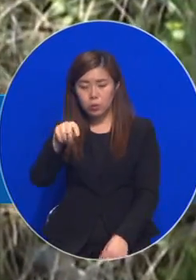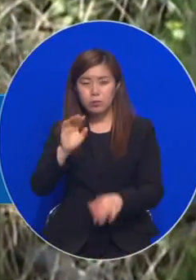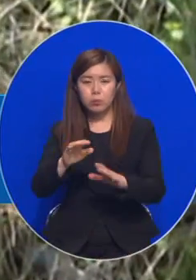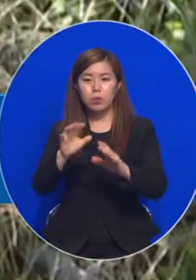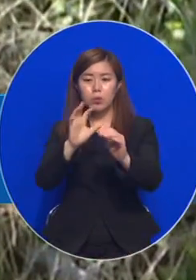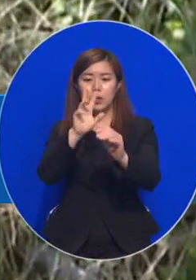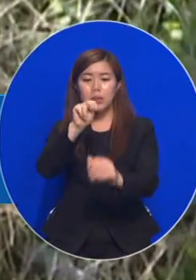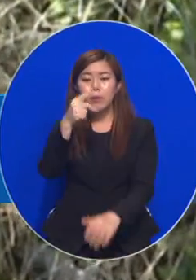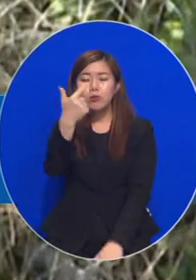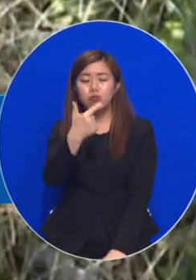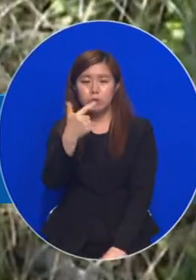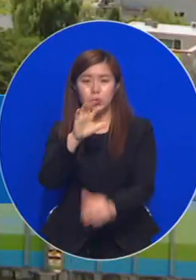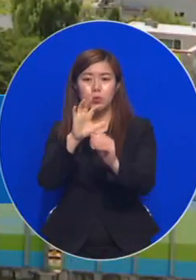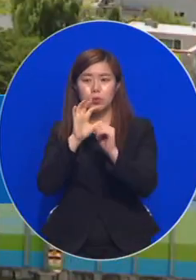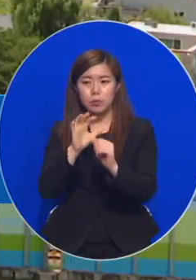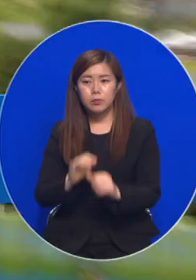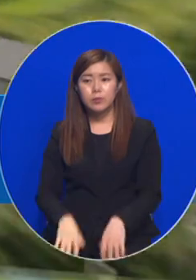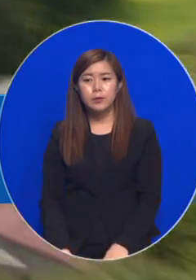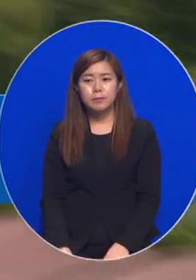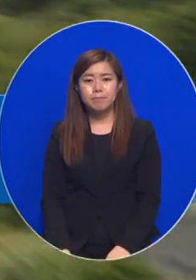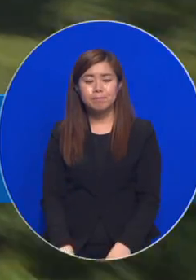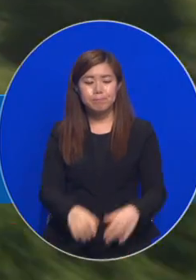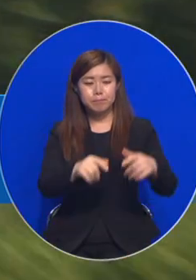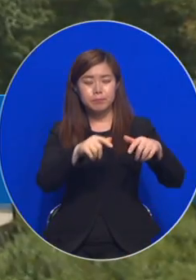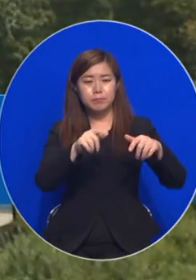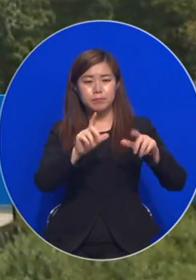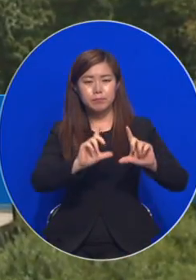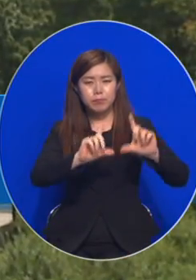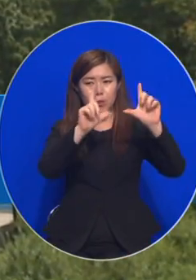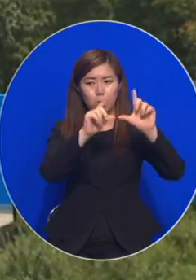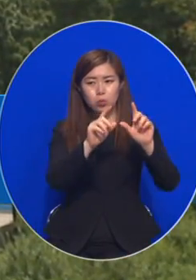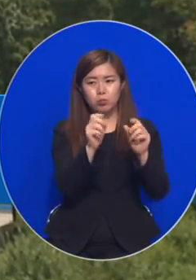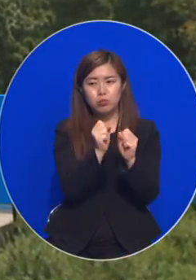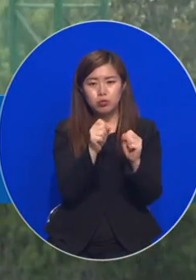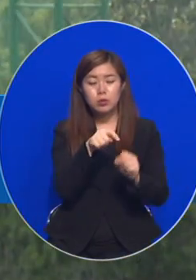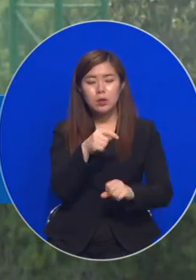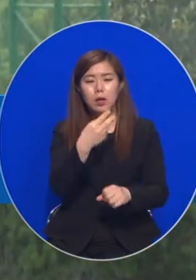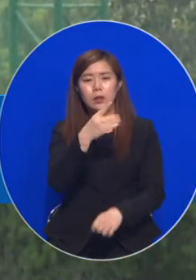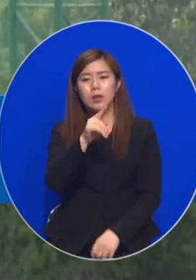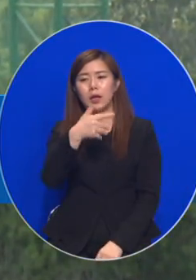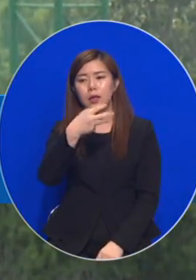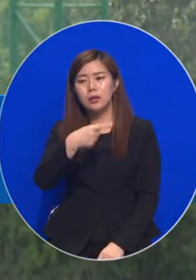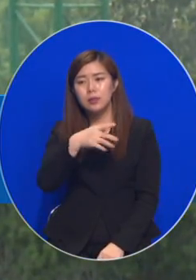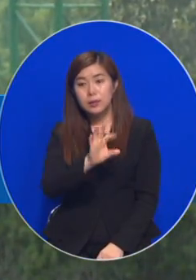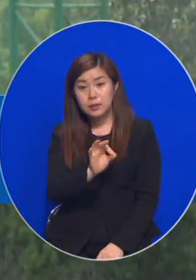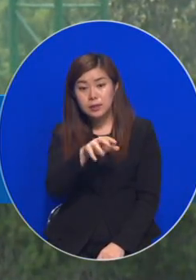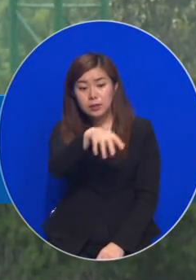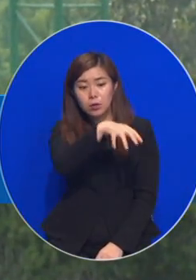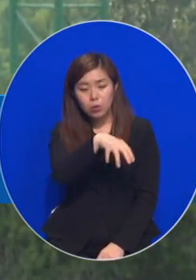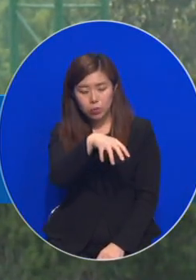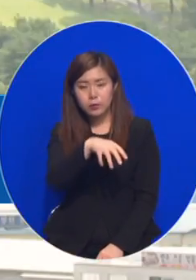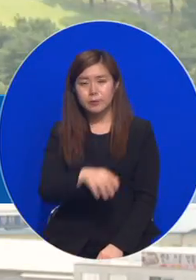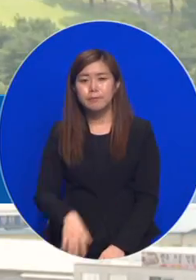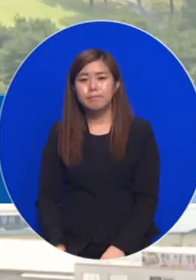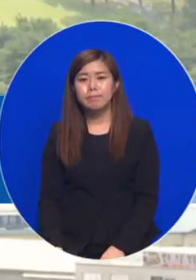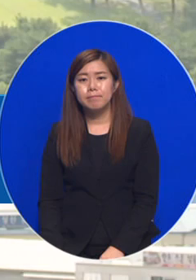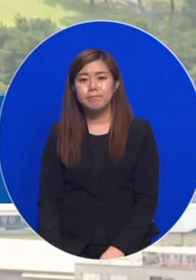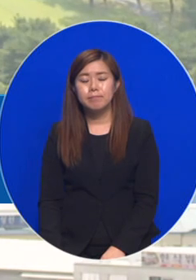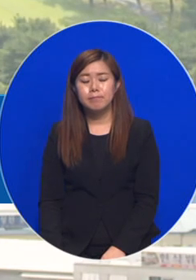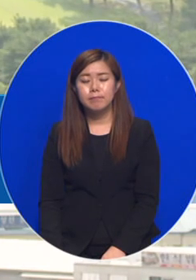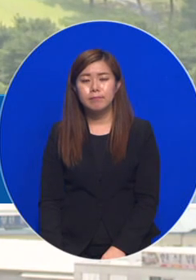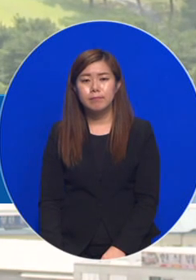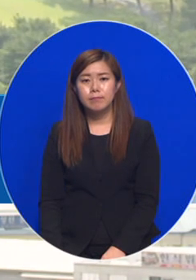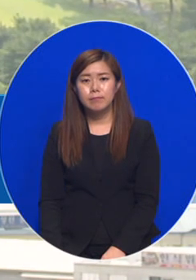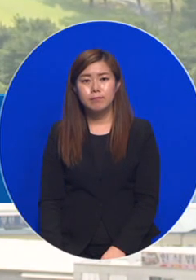2만 6천 가구입니다. 동부권은 태릉 CC와 광운 역세권 등 2만 5천 가구를 공급합니다.